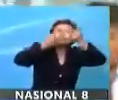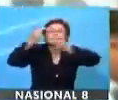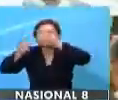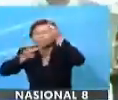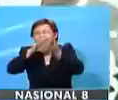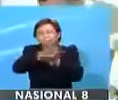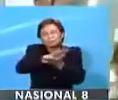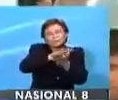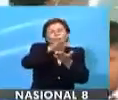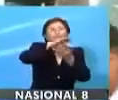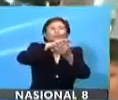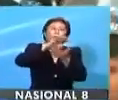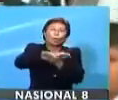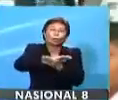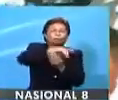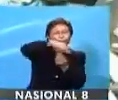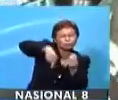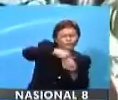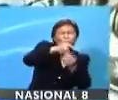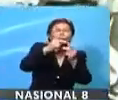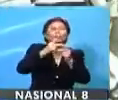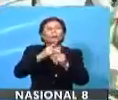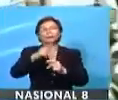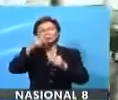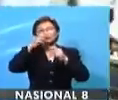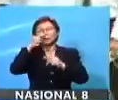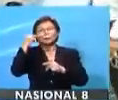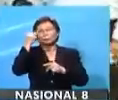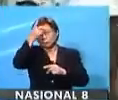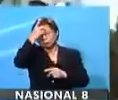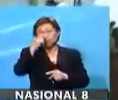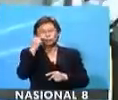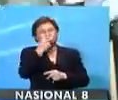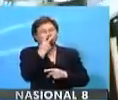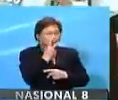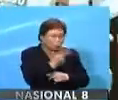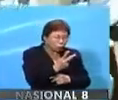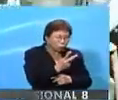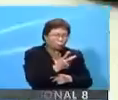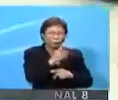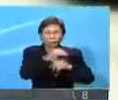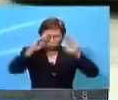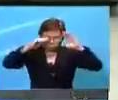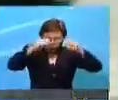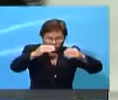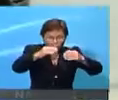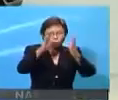kawasan sekolah. Keadaan sebenar dilihat sendiri beliau untuk perhatian dan tindakan.